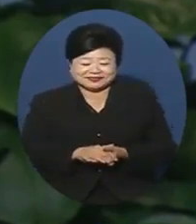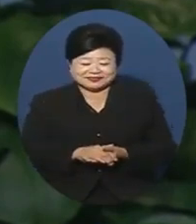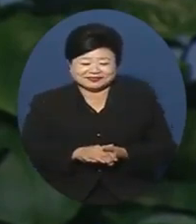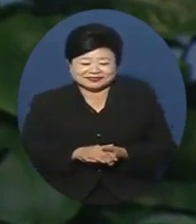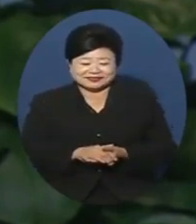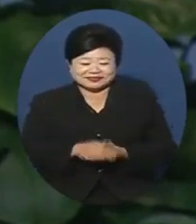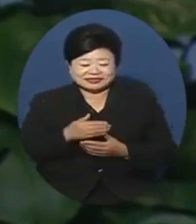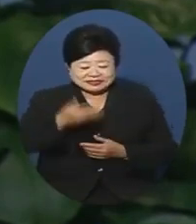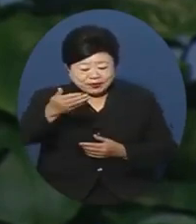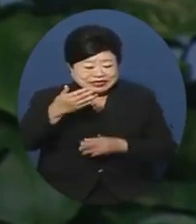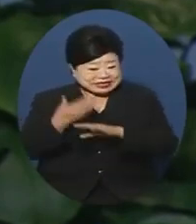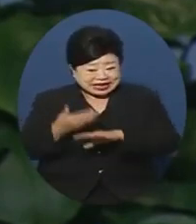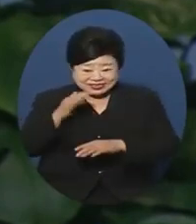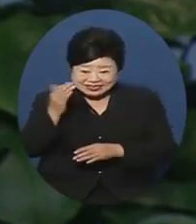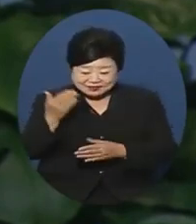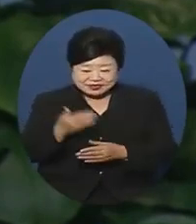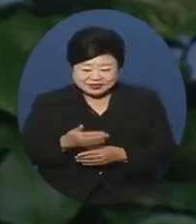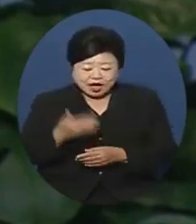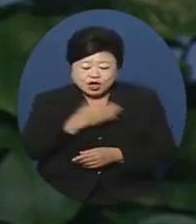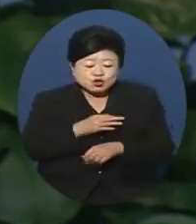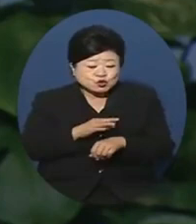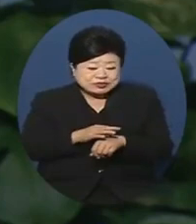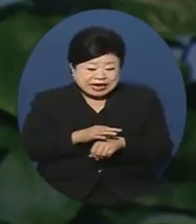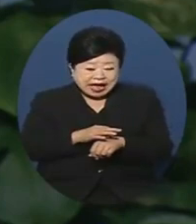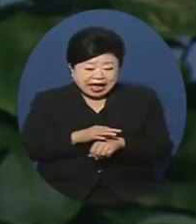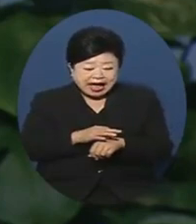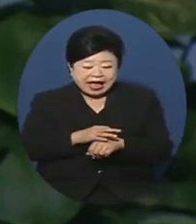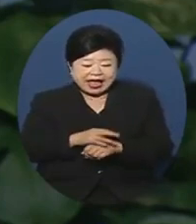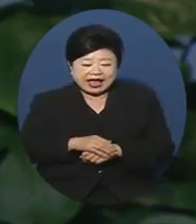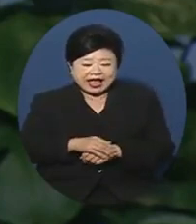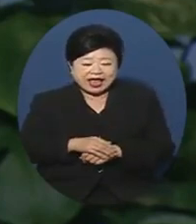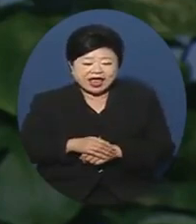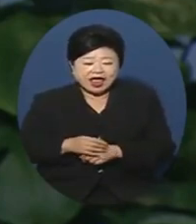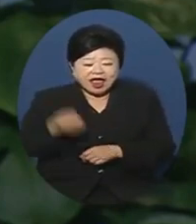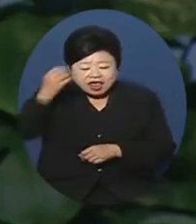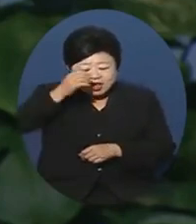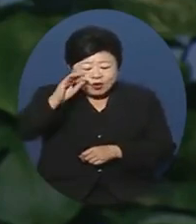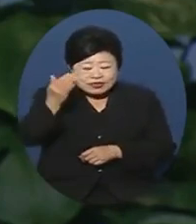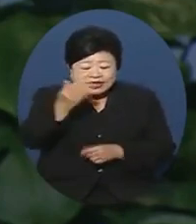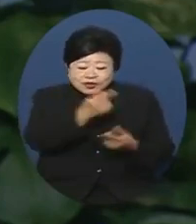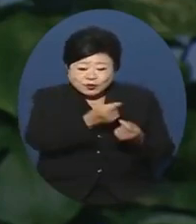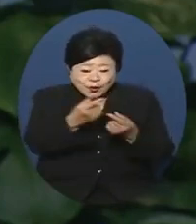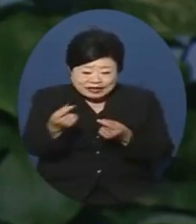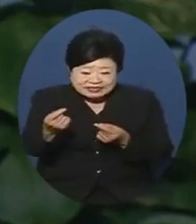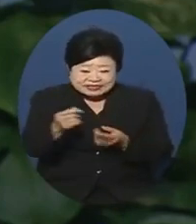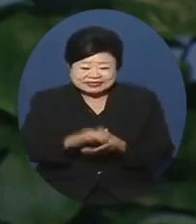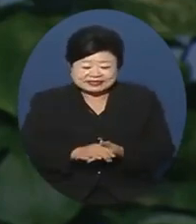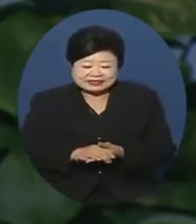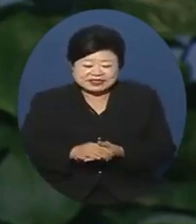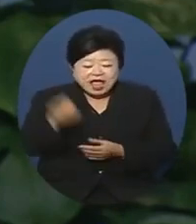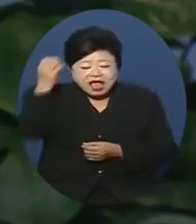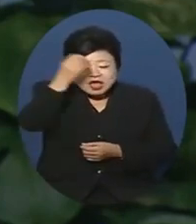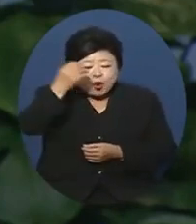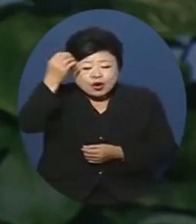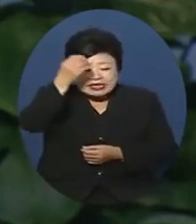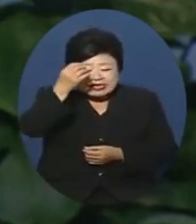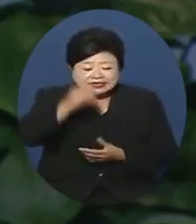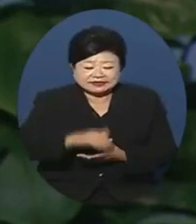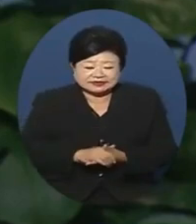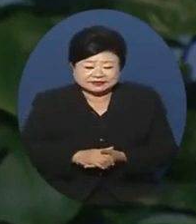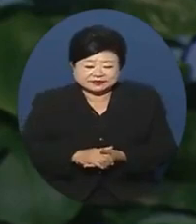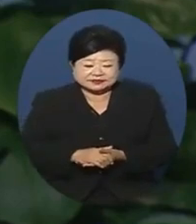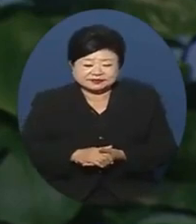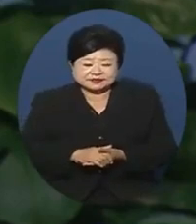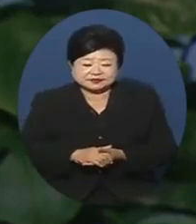차원이 달라집니다. 육체가 영혼이 되는 것처럼 영혼이